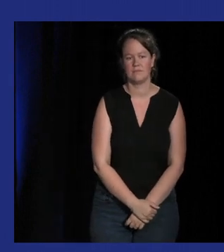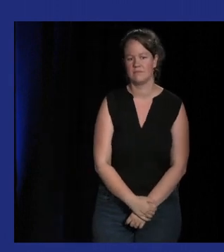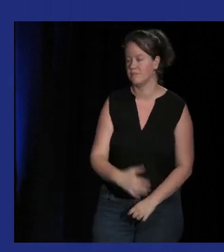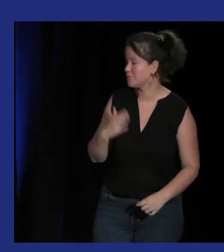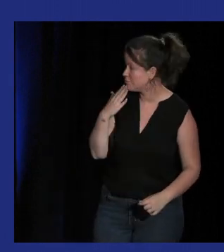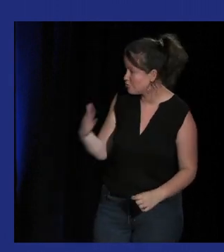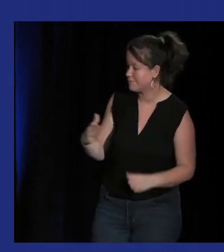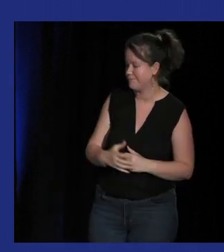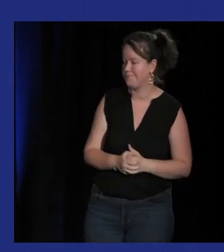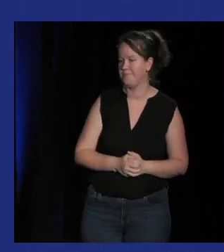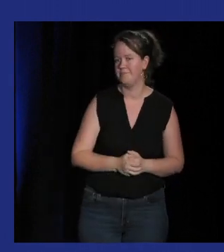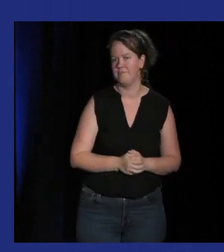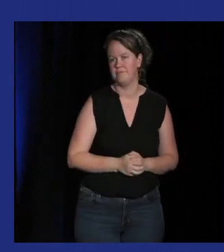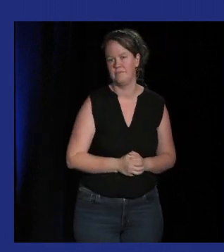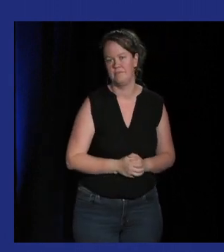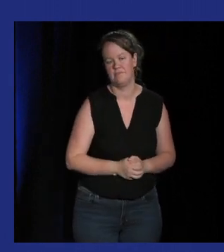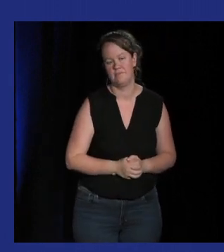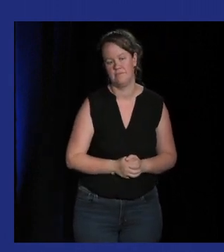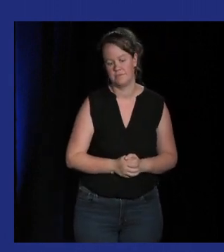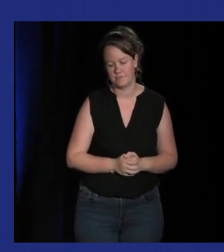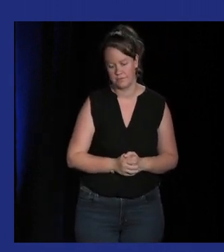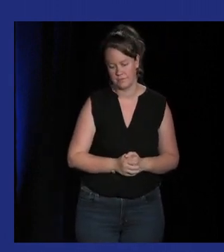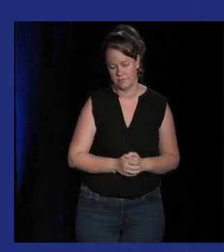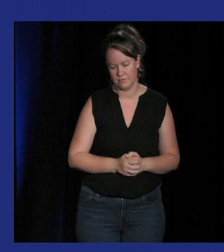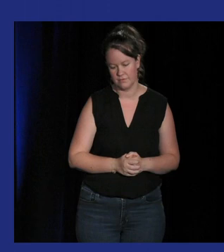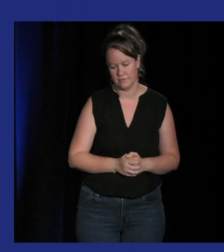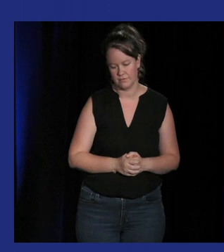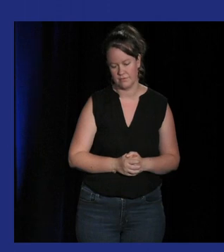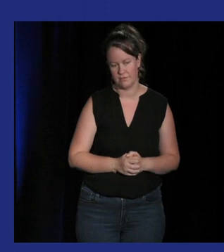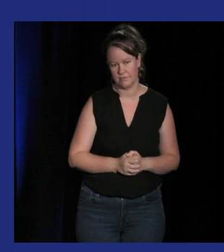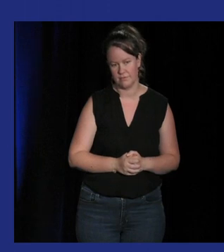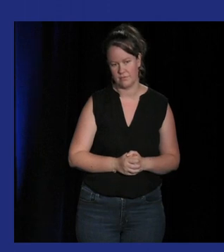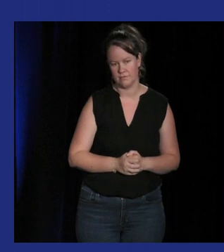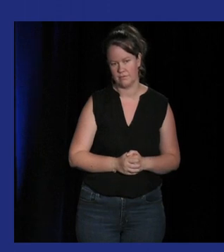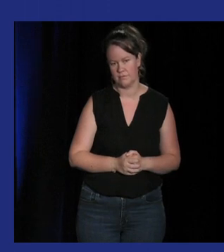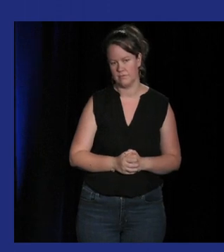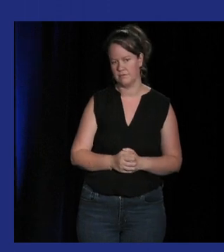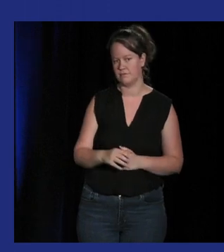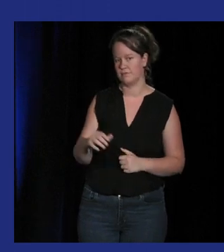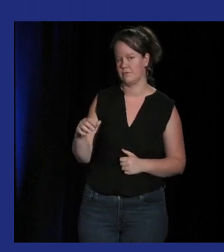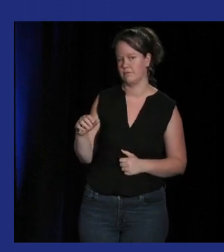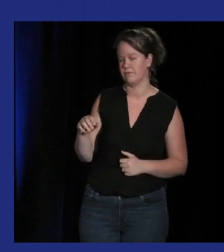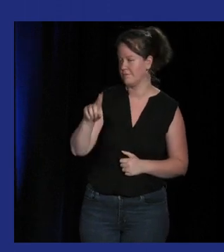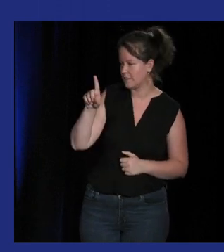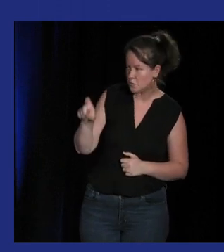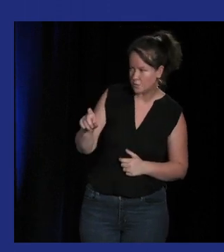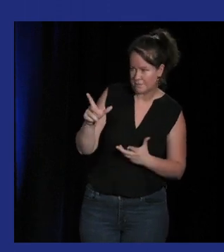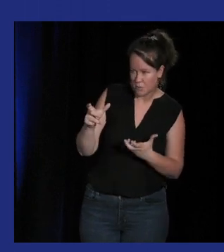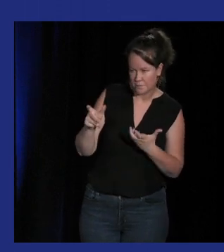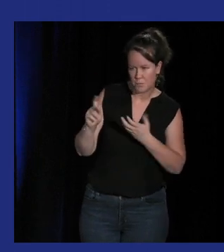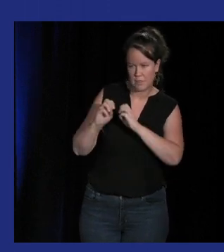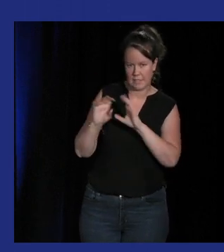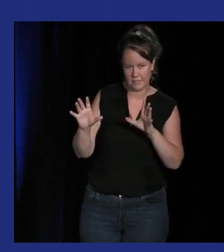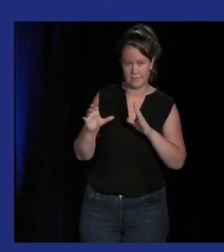bonjour Je voulais savoir en fait entre le pendant vous en avez déjà un peu parlé mais je voulais un peu clarifier entre